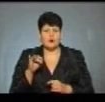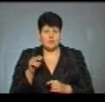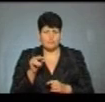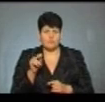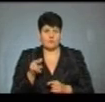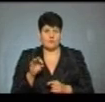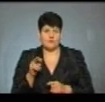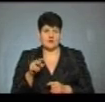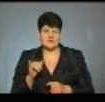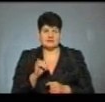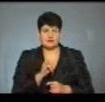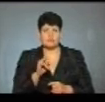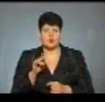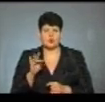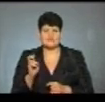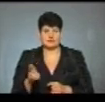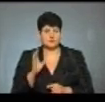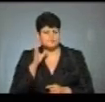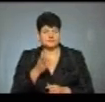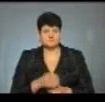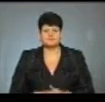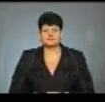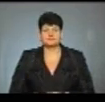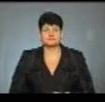Давайте послухаємо, що він каже.